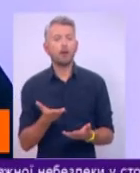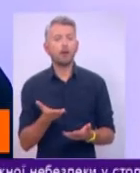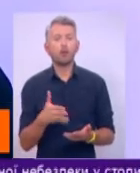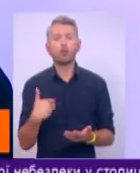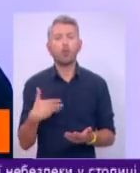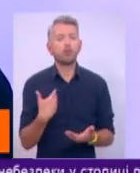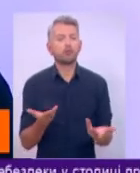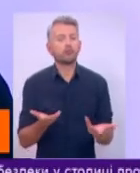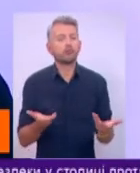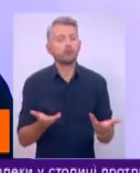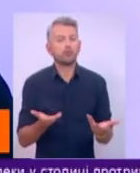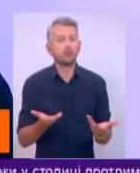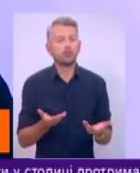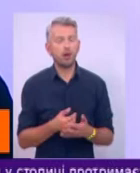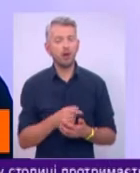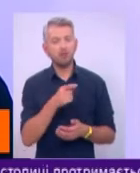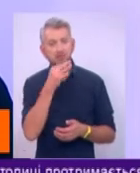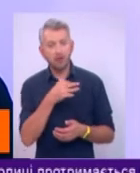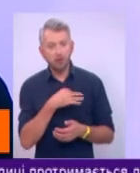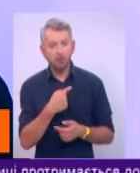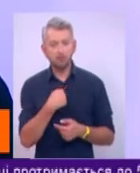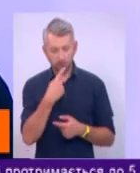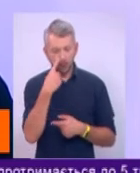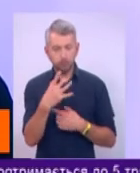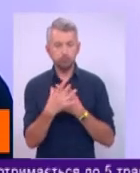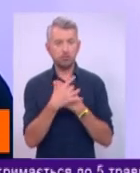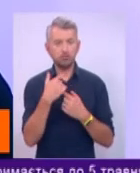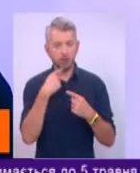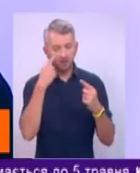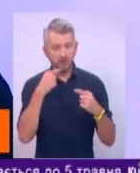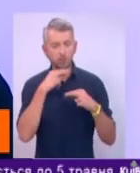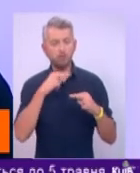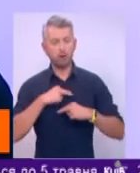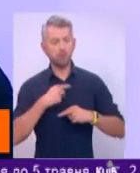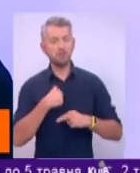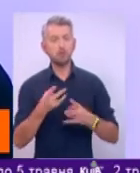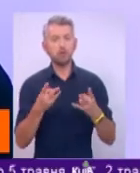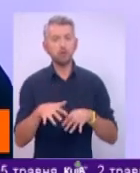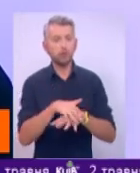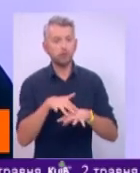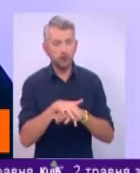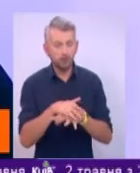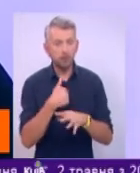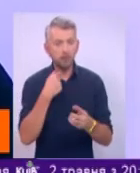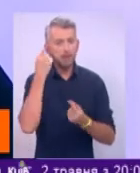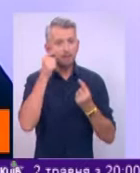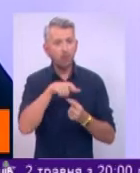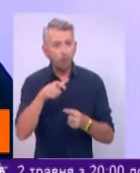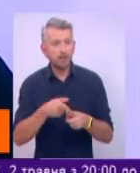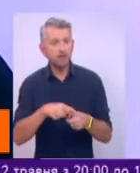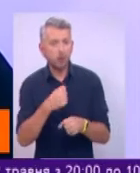дало? Вони сказали, на нас звернули увагу. Ми потрібні суспільству. Тобто ми, психологи, це робили,